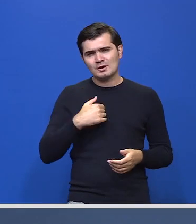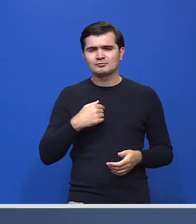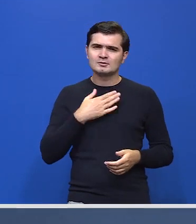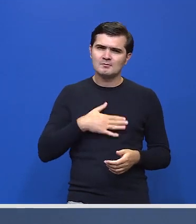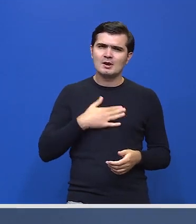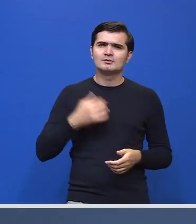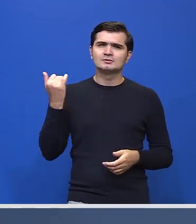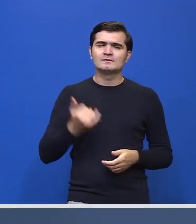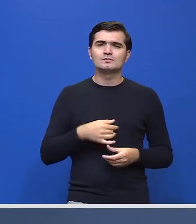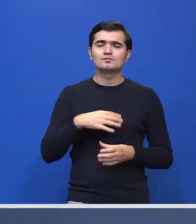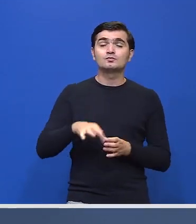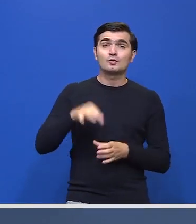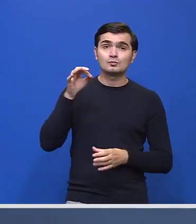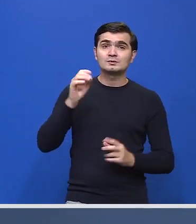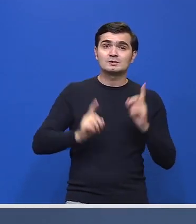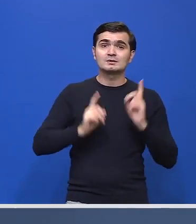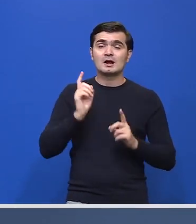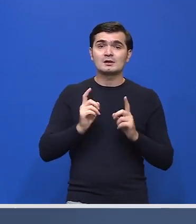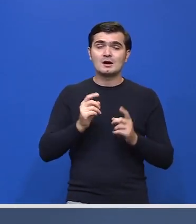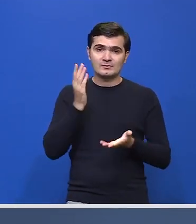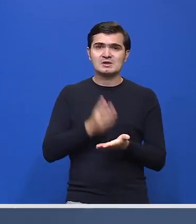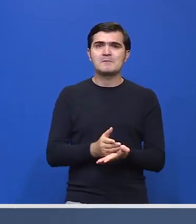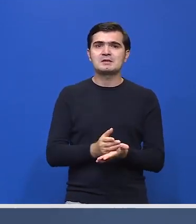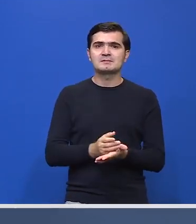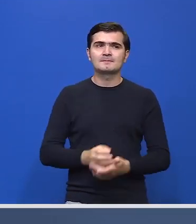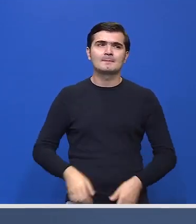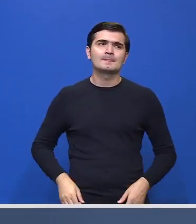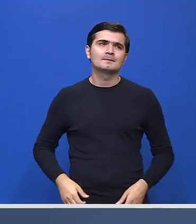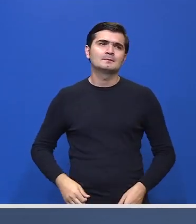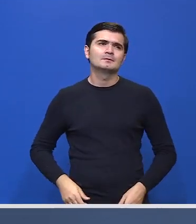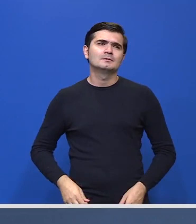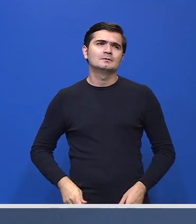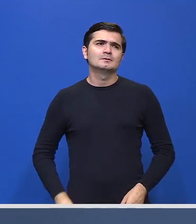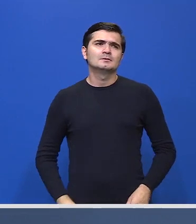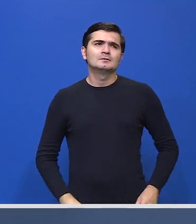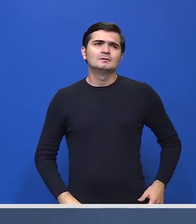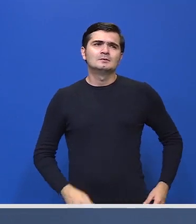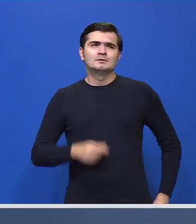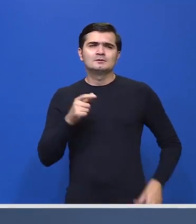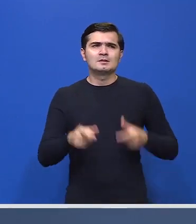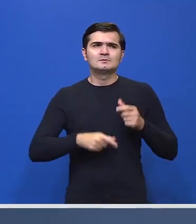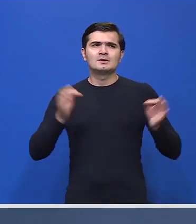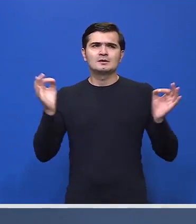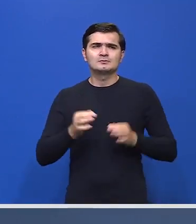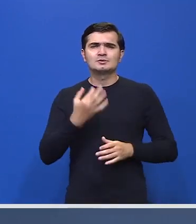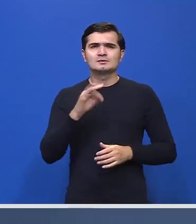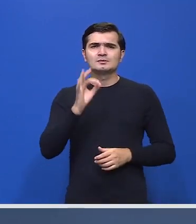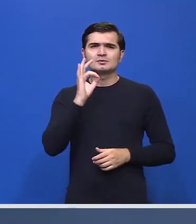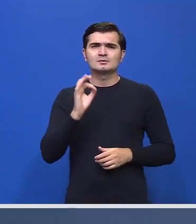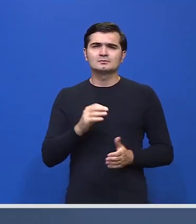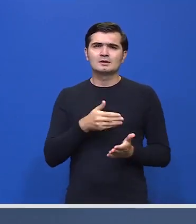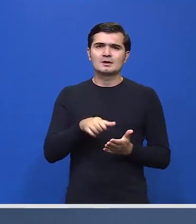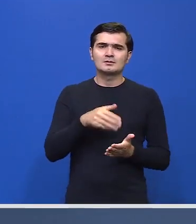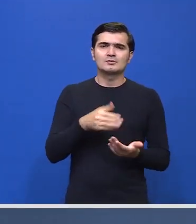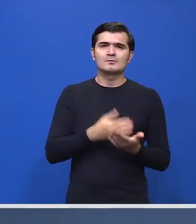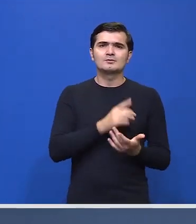place să venim cu soluțiile atunci când ele sunt stabilite. Și doar o ultimă precizare, referitor la acea reducere de 10% a cheltuielilor pentru